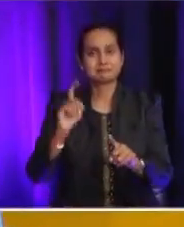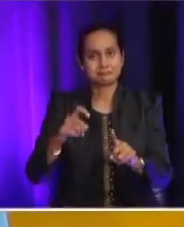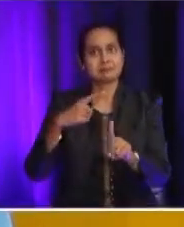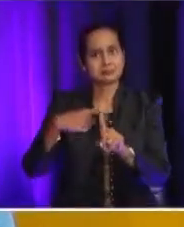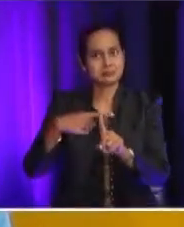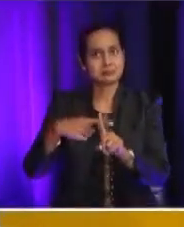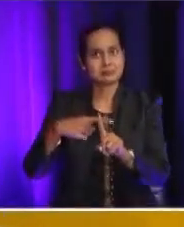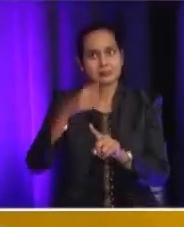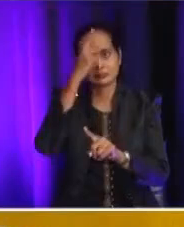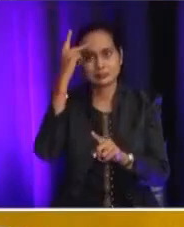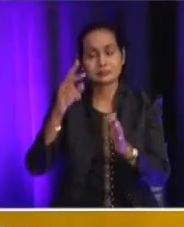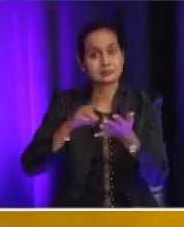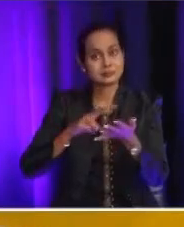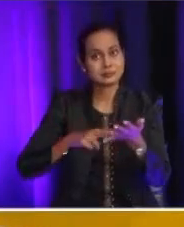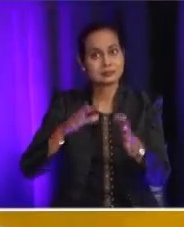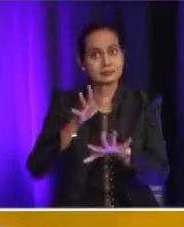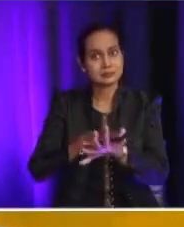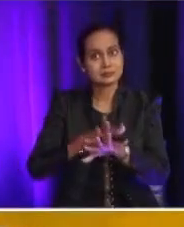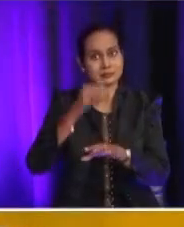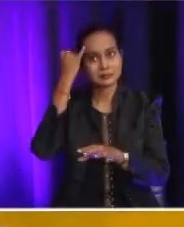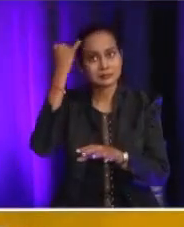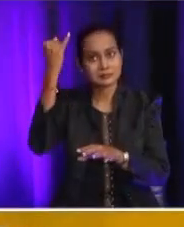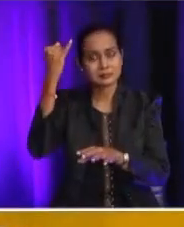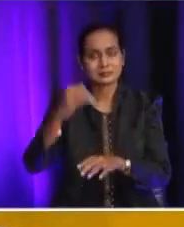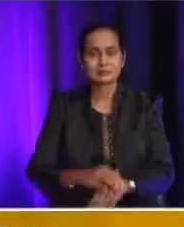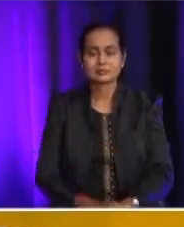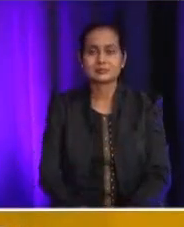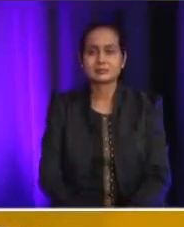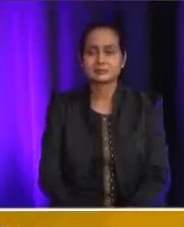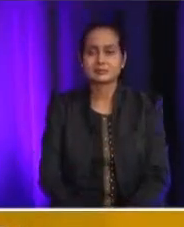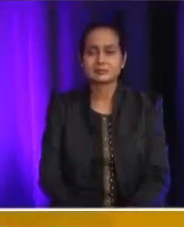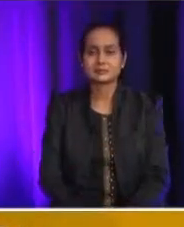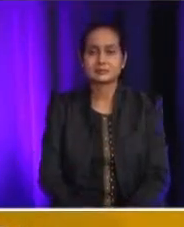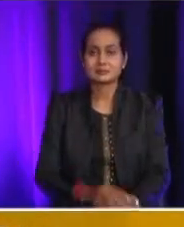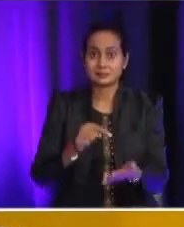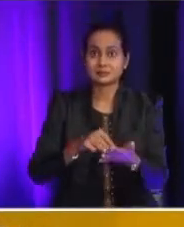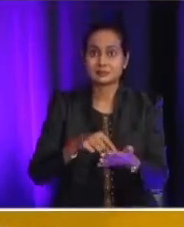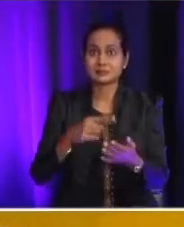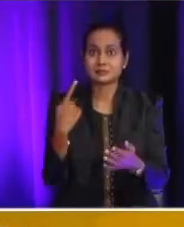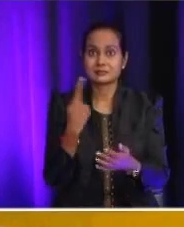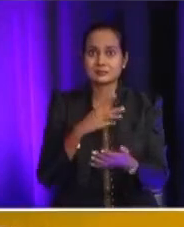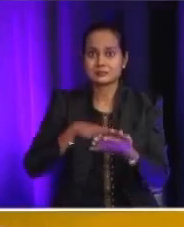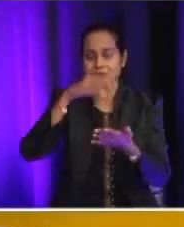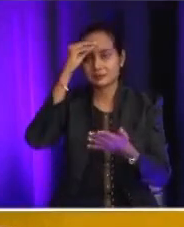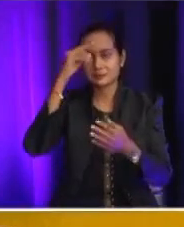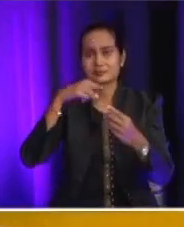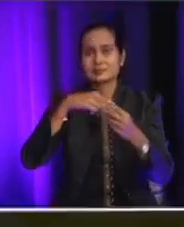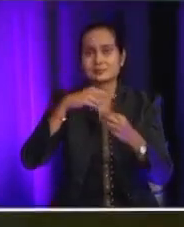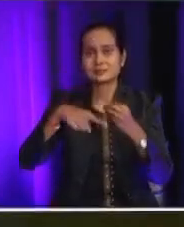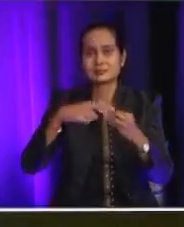ni banyak ilmu pengetahuan. Jadi, jadi di sinilah kita akan belajar tentang dekat. Ada tak lagi pandangan kawan kita